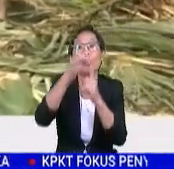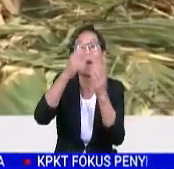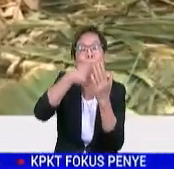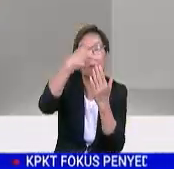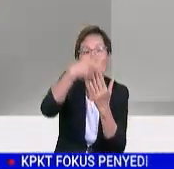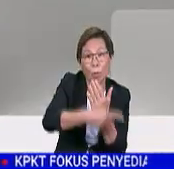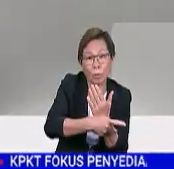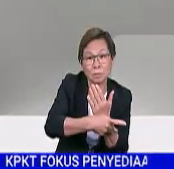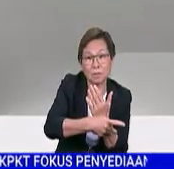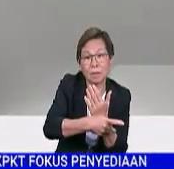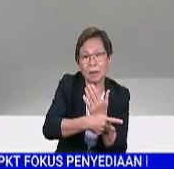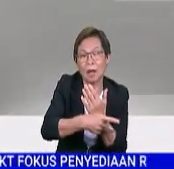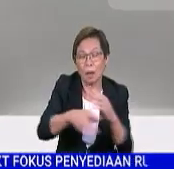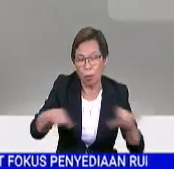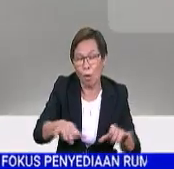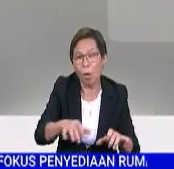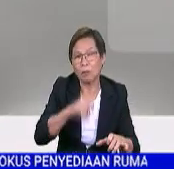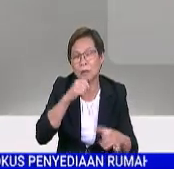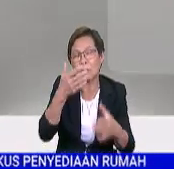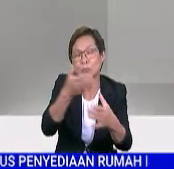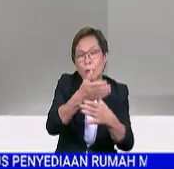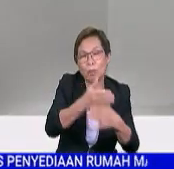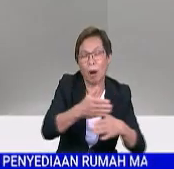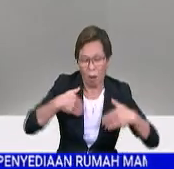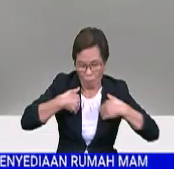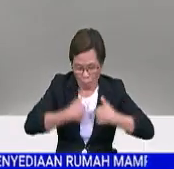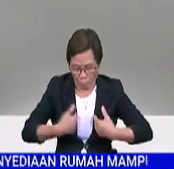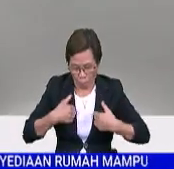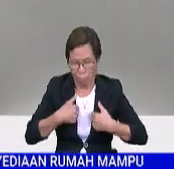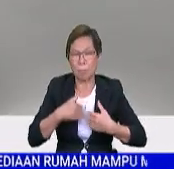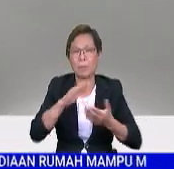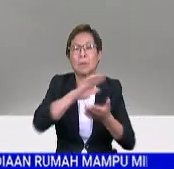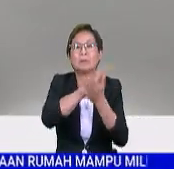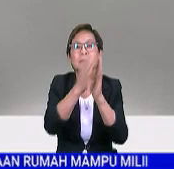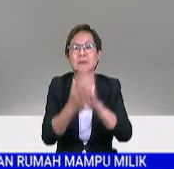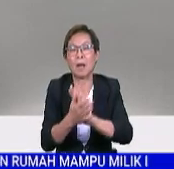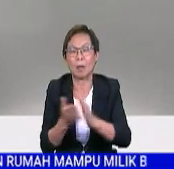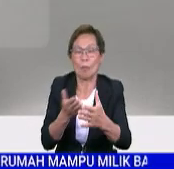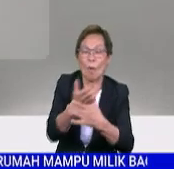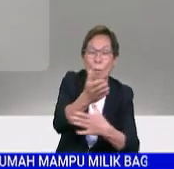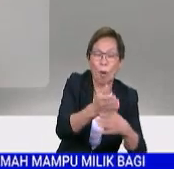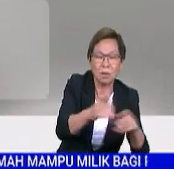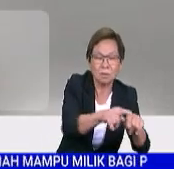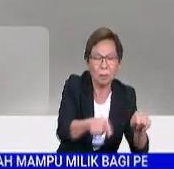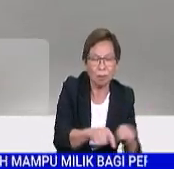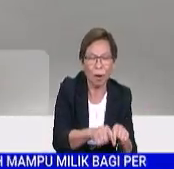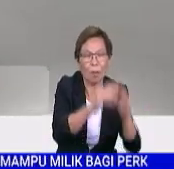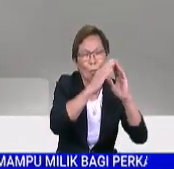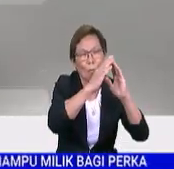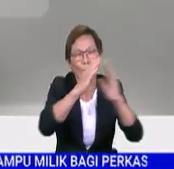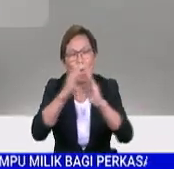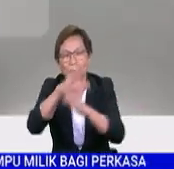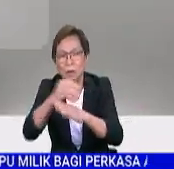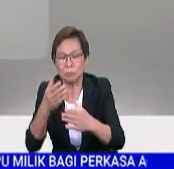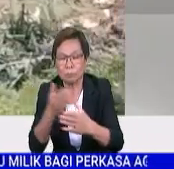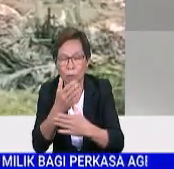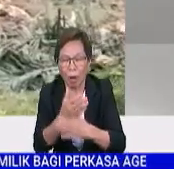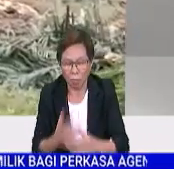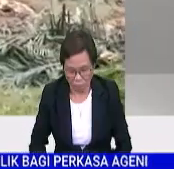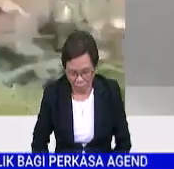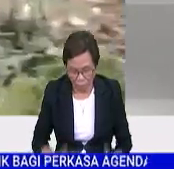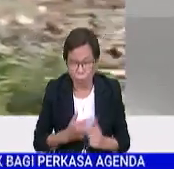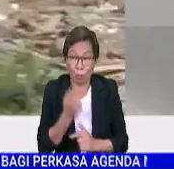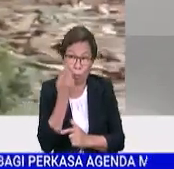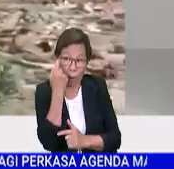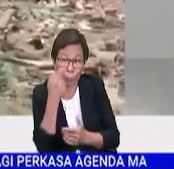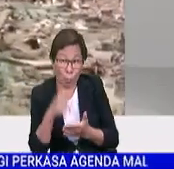tidak menjejaskan habitat Haiwan liar tersebut yang mengakibatkan pencerobohan kawasan penduduk dan mengancam nyawa